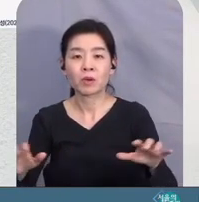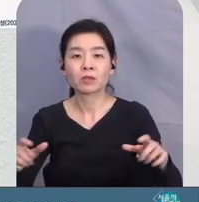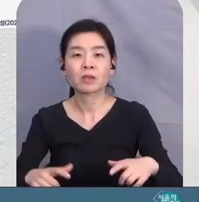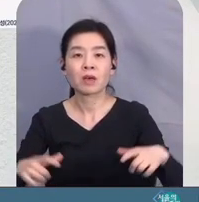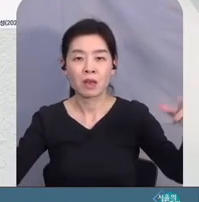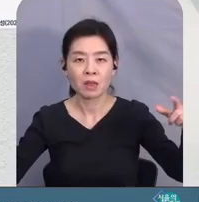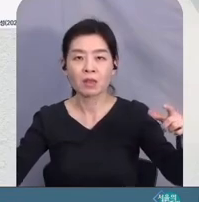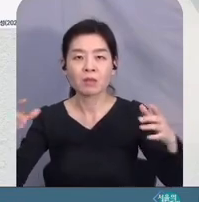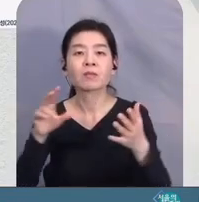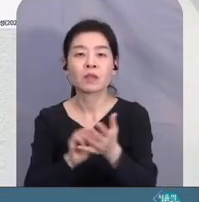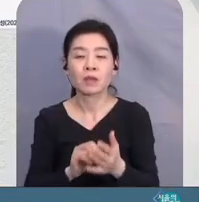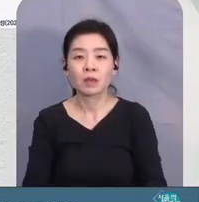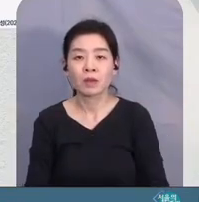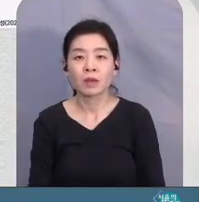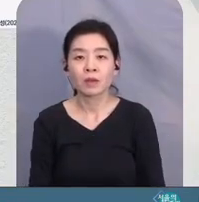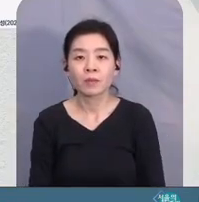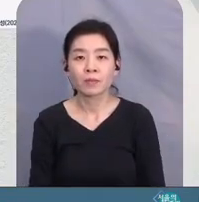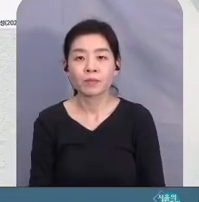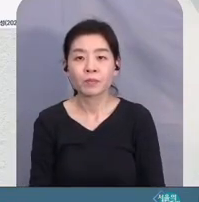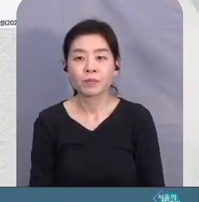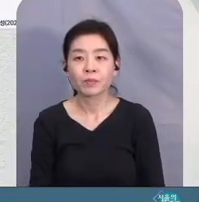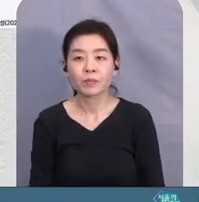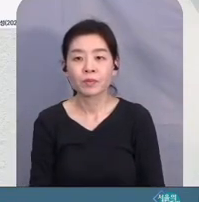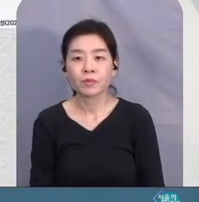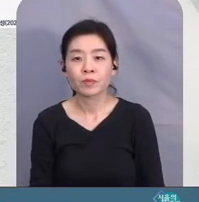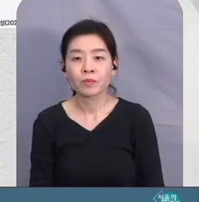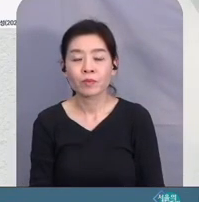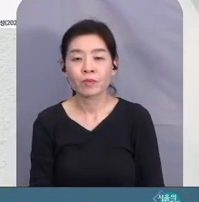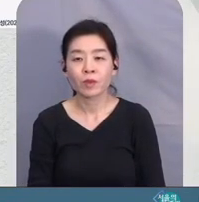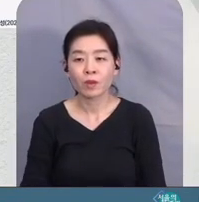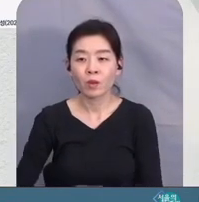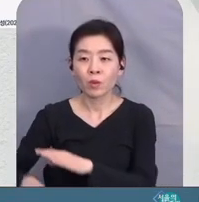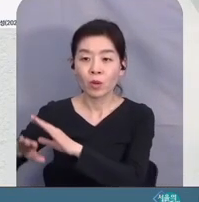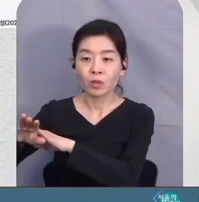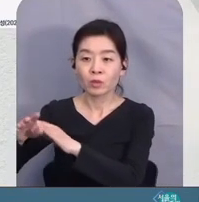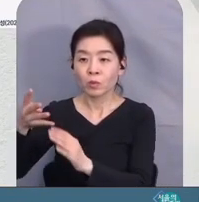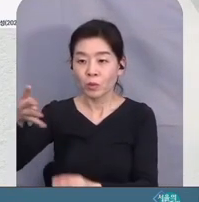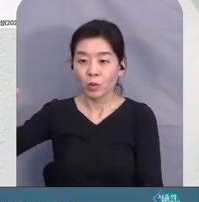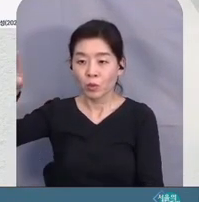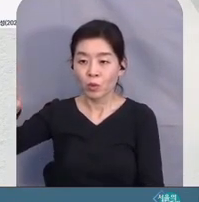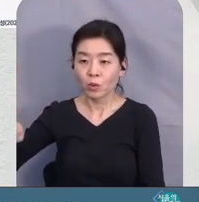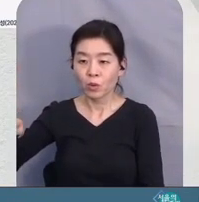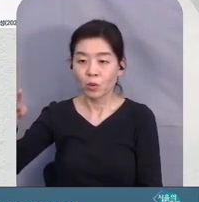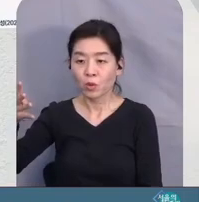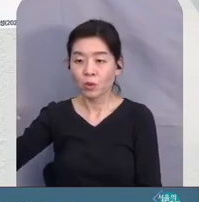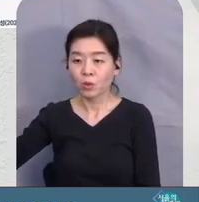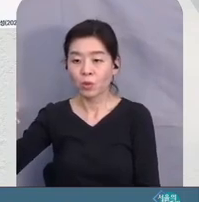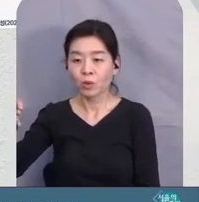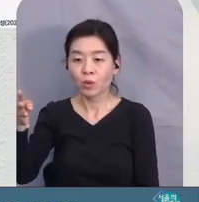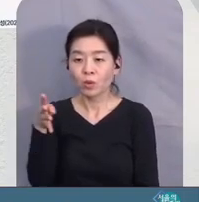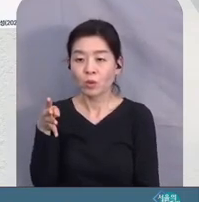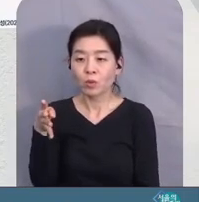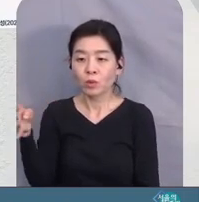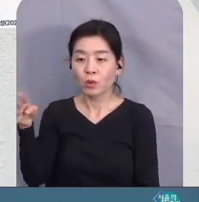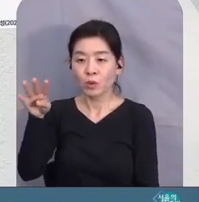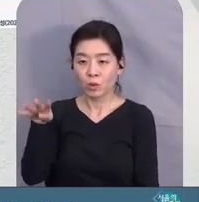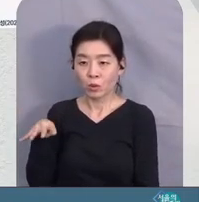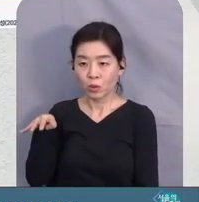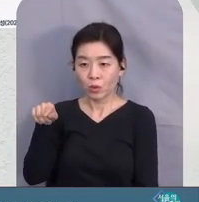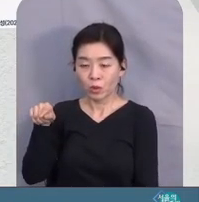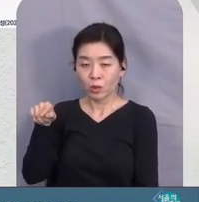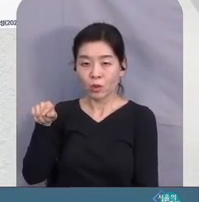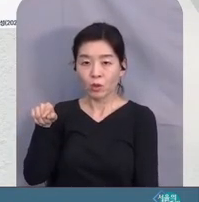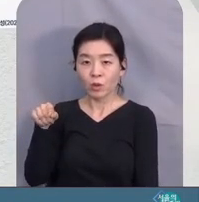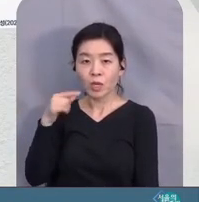저 왼쪽에 쫙 리스트되어 있는 거 있잖아요. 이거는 그동안에 도쿄전력이